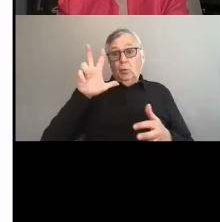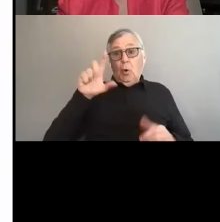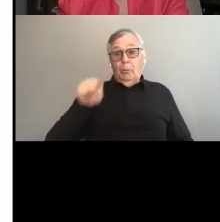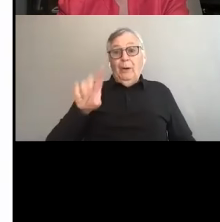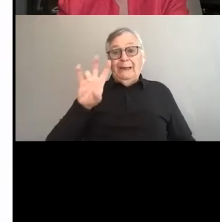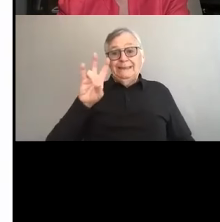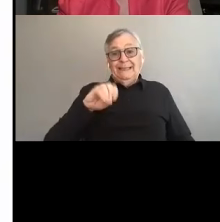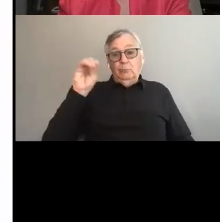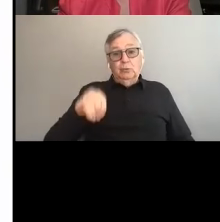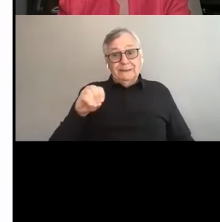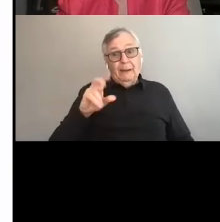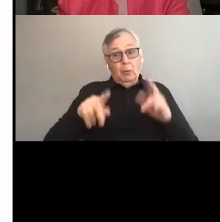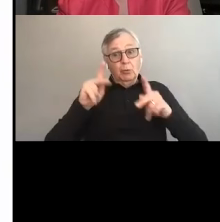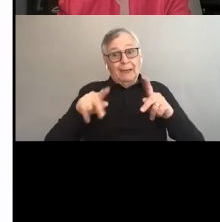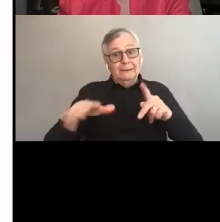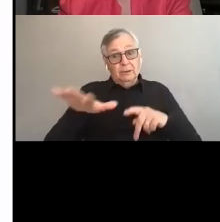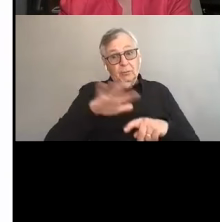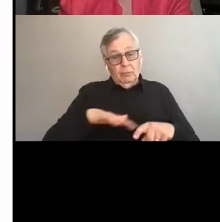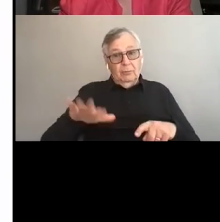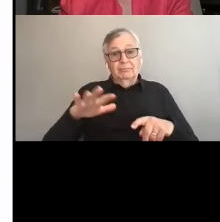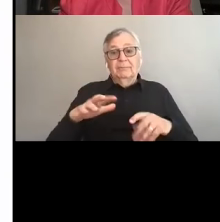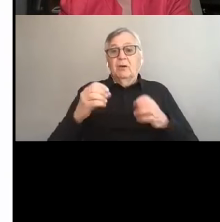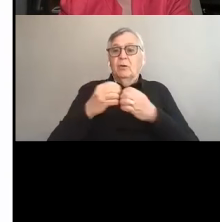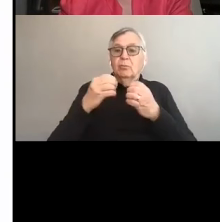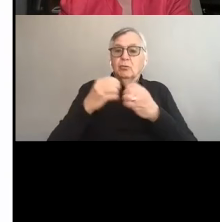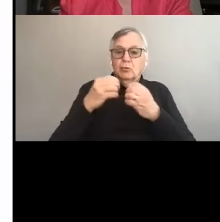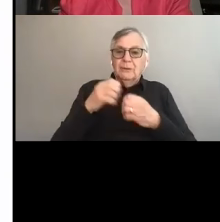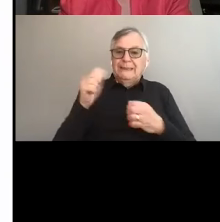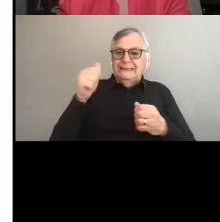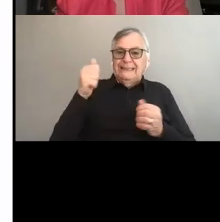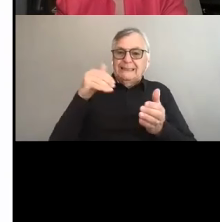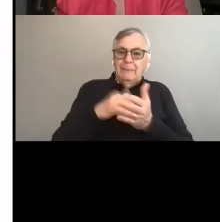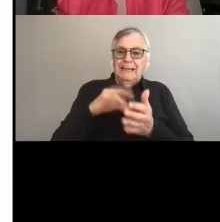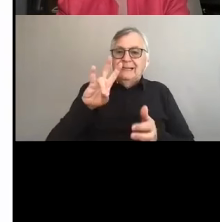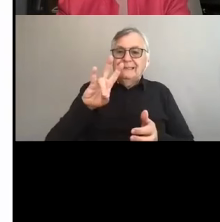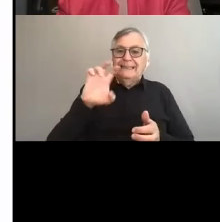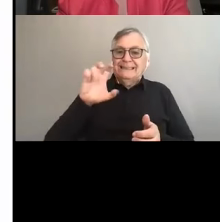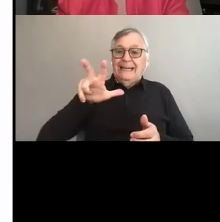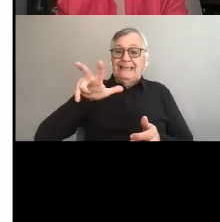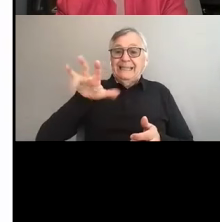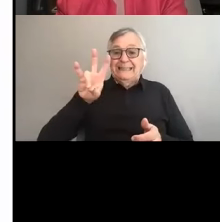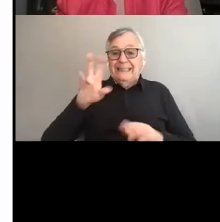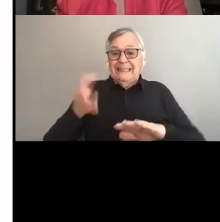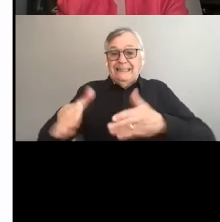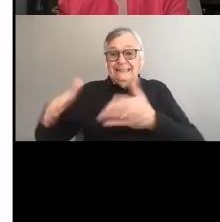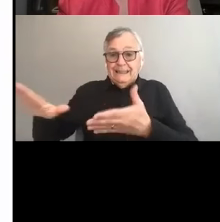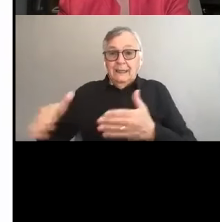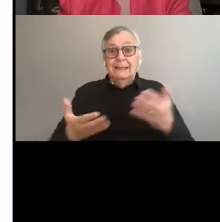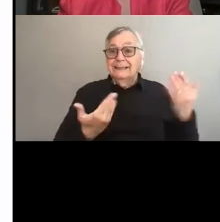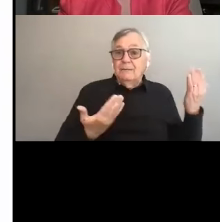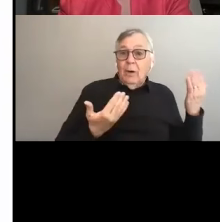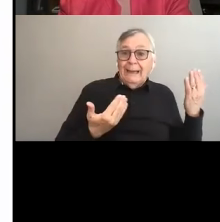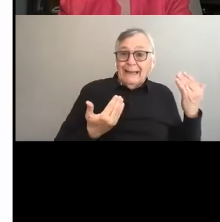de la population. Et ça avait entraîné 10 737 décès. Alors, imaginez s'il faut attendre